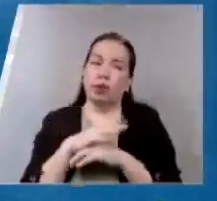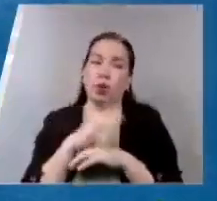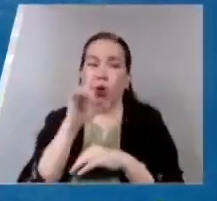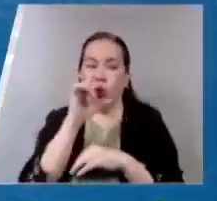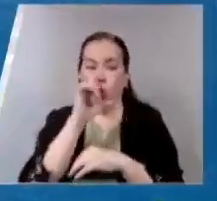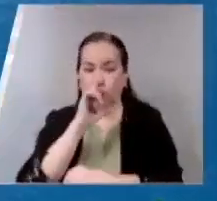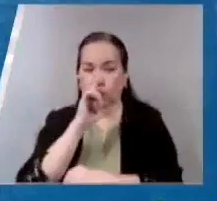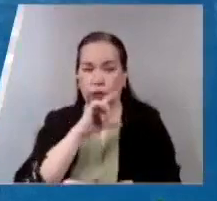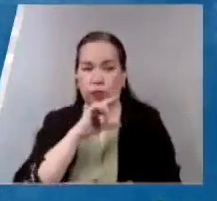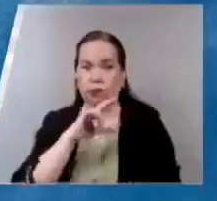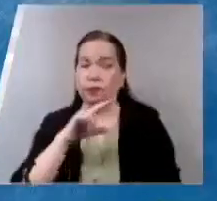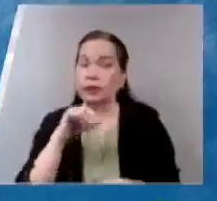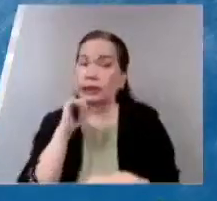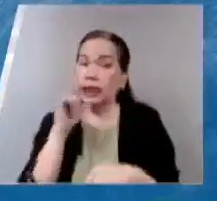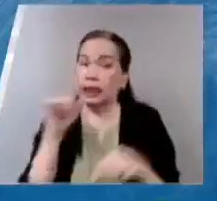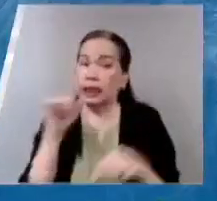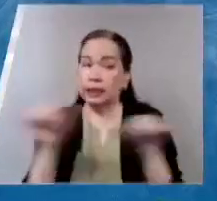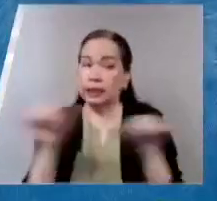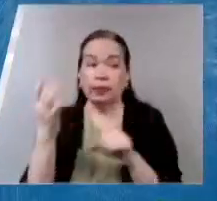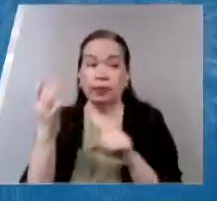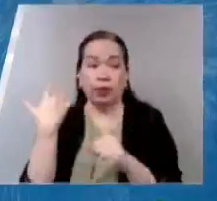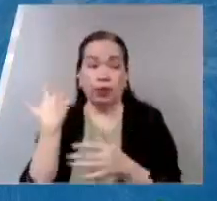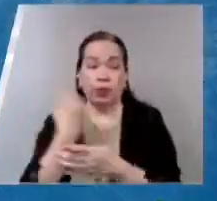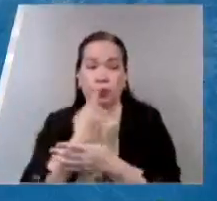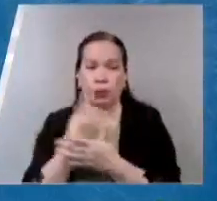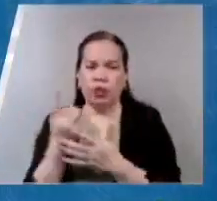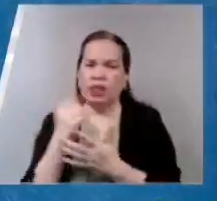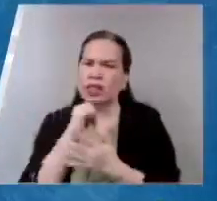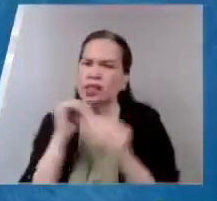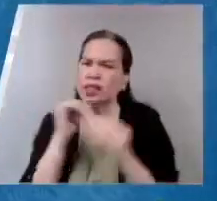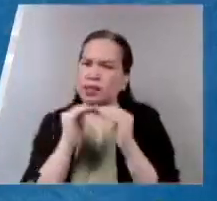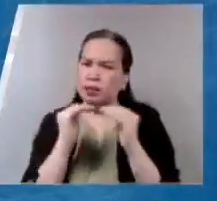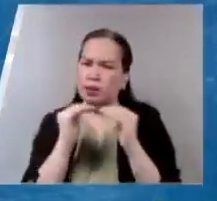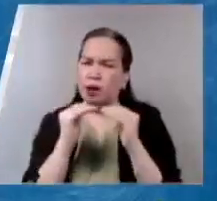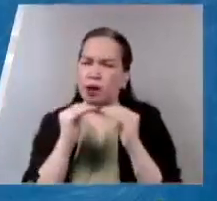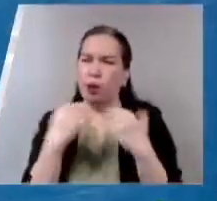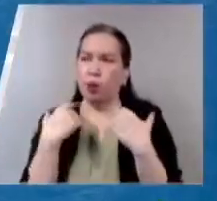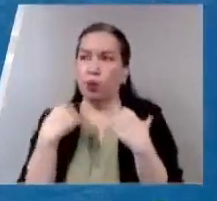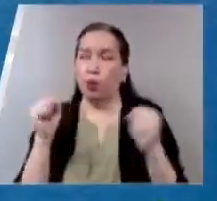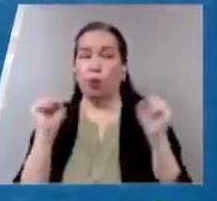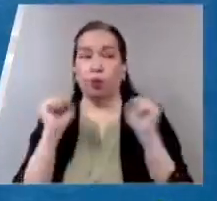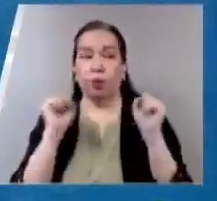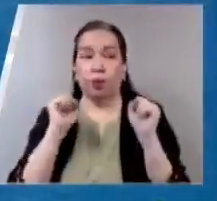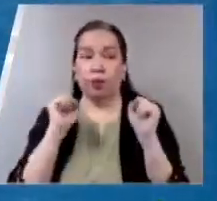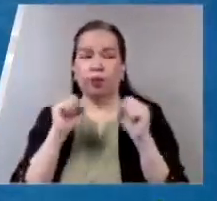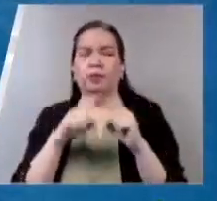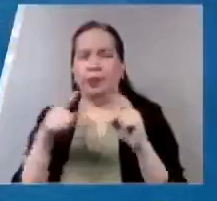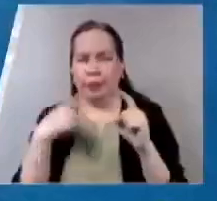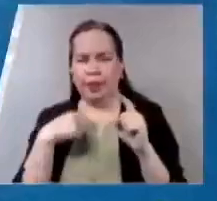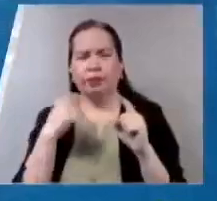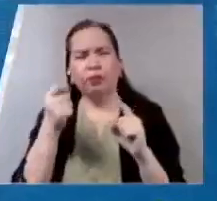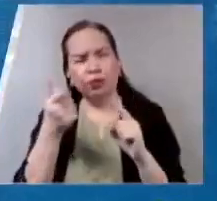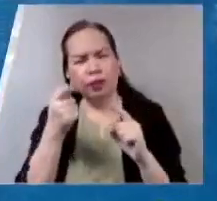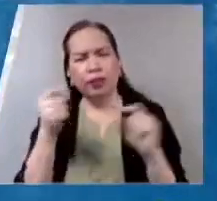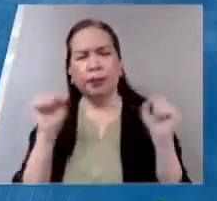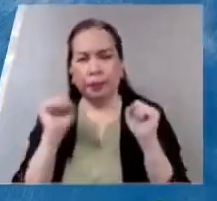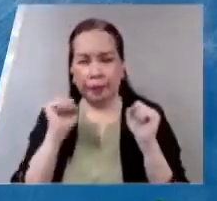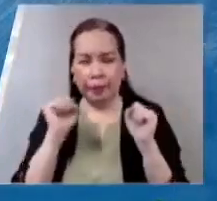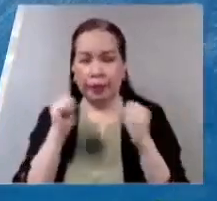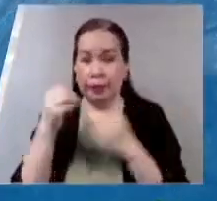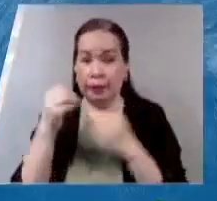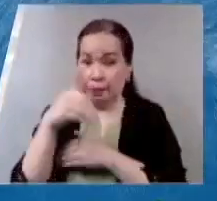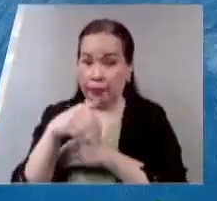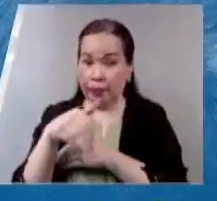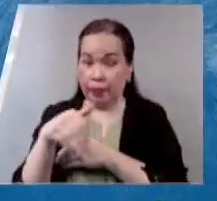gaya ng mga nakaraang linggo, hindi na rin ganun kalakas ang bugso ng amihan. Bagamat may lamig pa rin namang inaasahan sa gabi o madaling